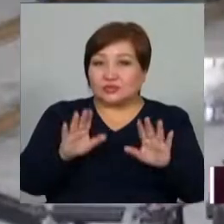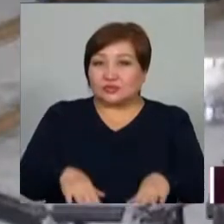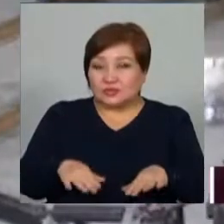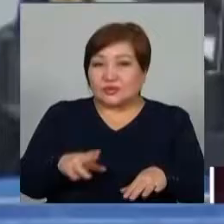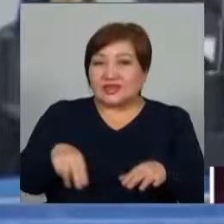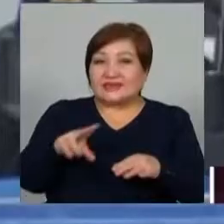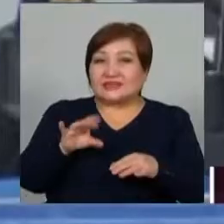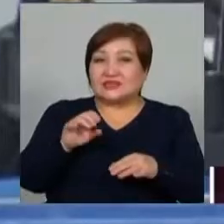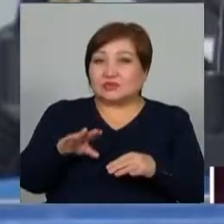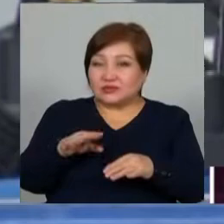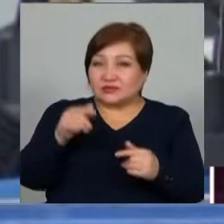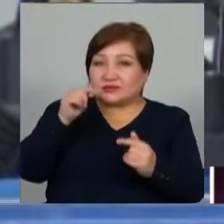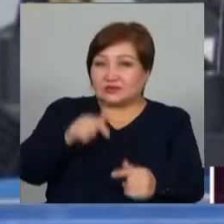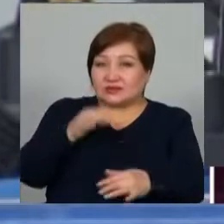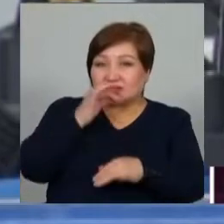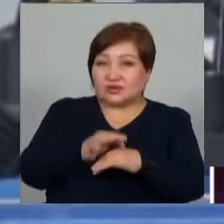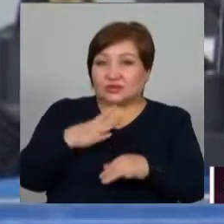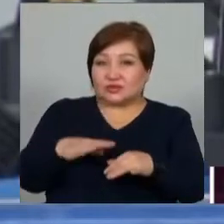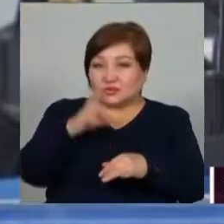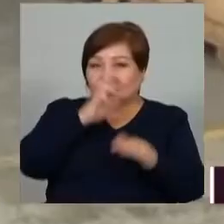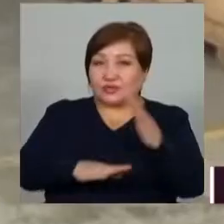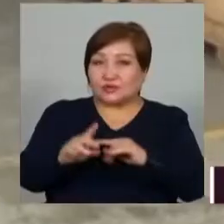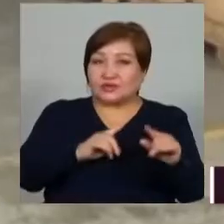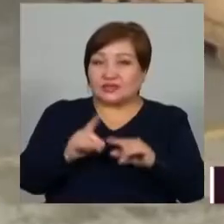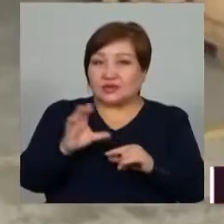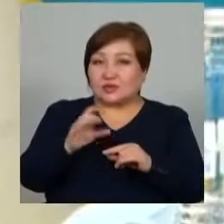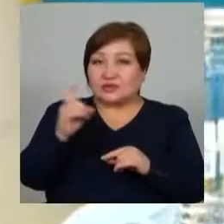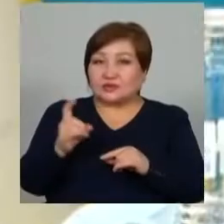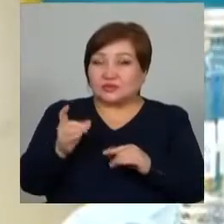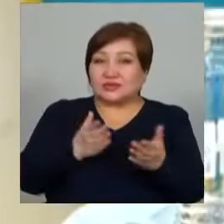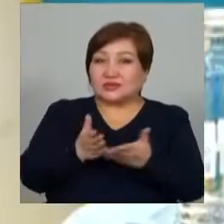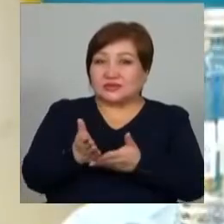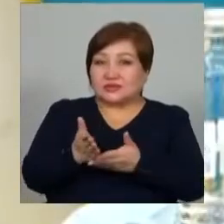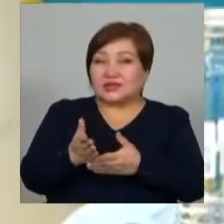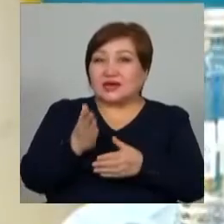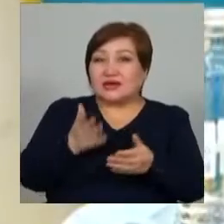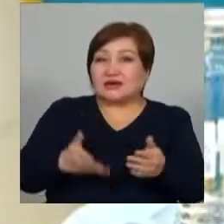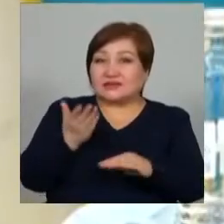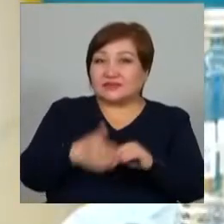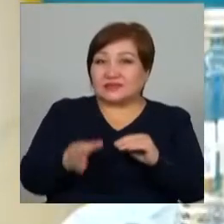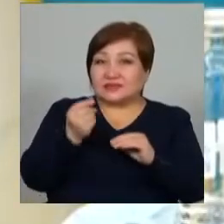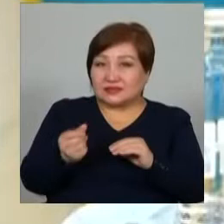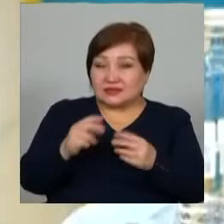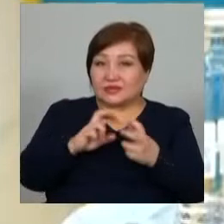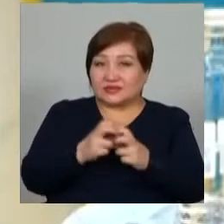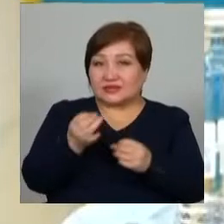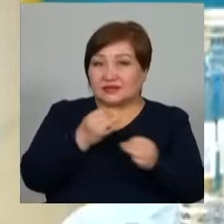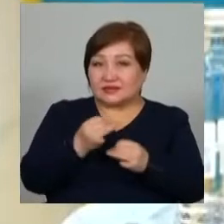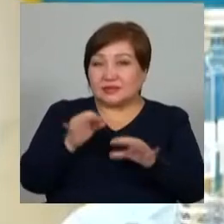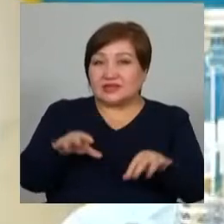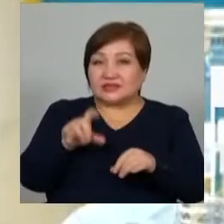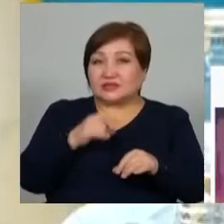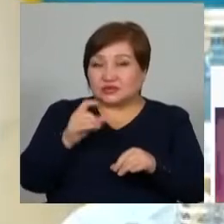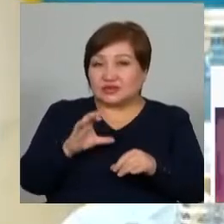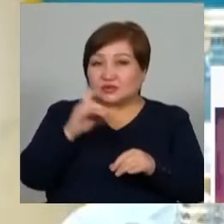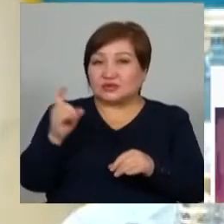туралы ақпараттың қаншалықты шындыққа сай келетінін анықтау керек деді. По утильсбору мы приняли решение. Жұмыс тобы бұл мәселені